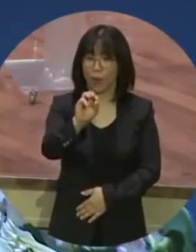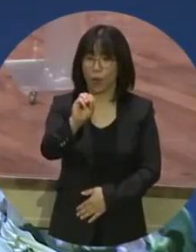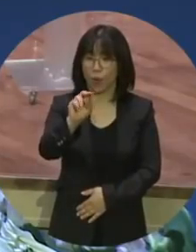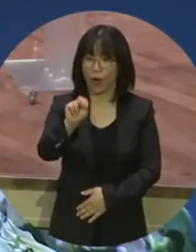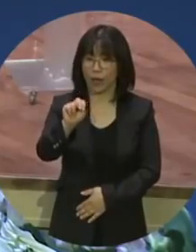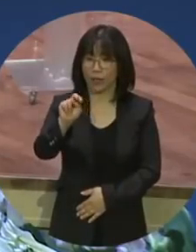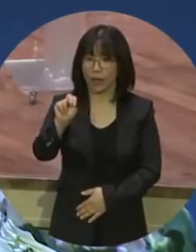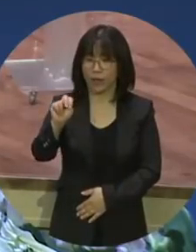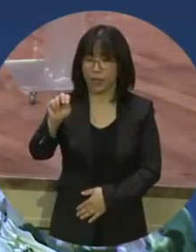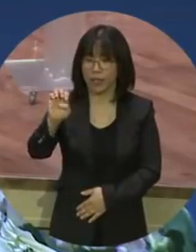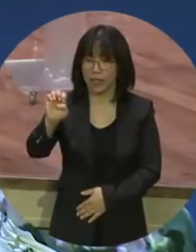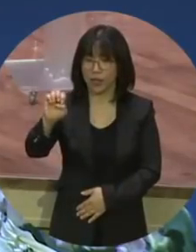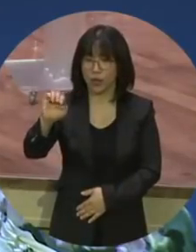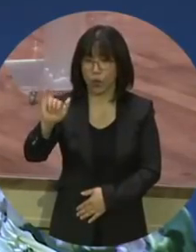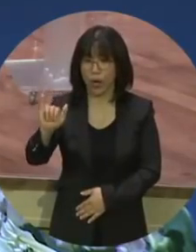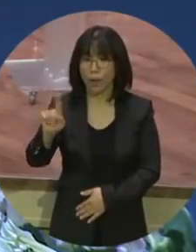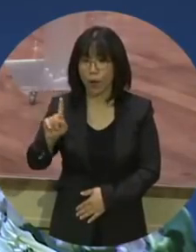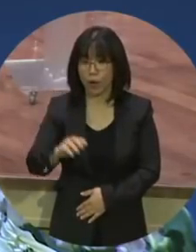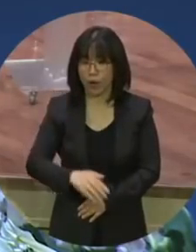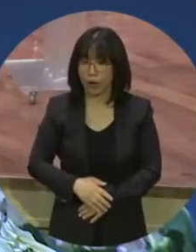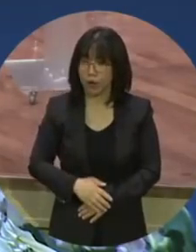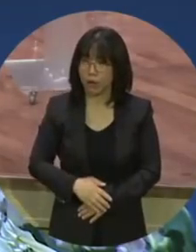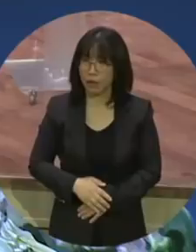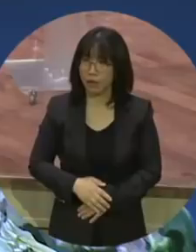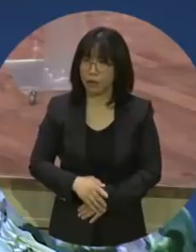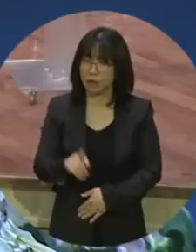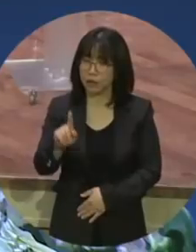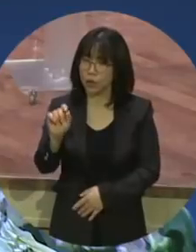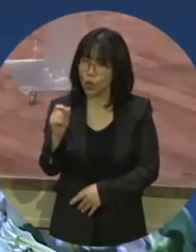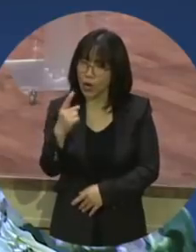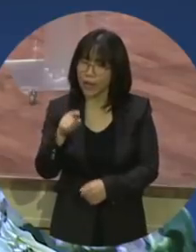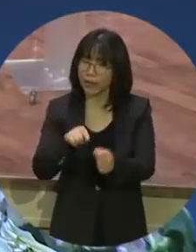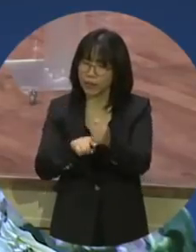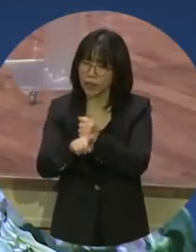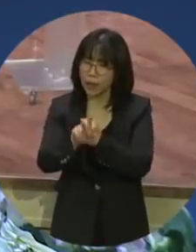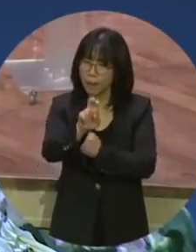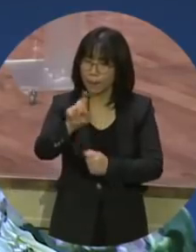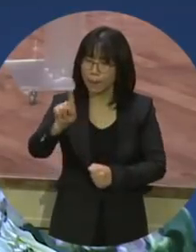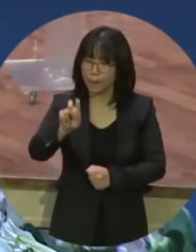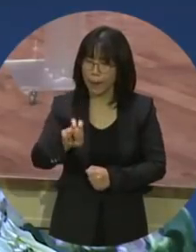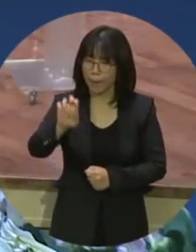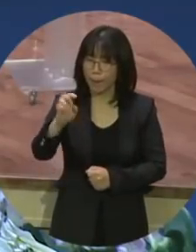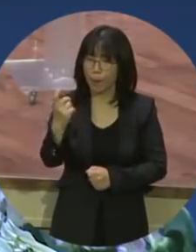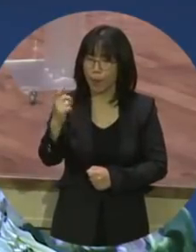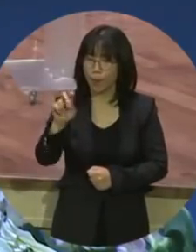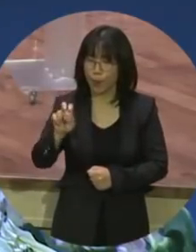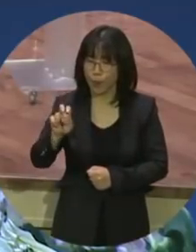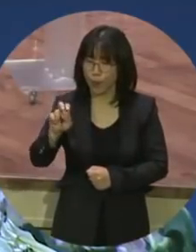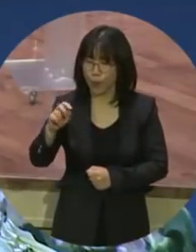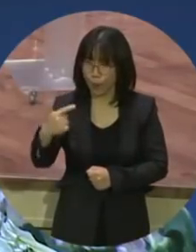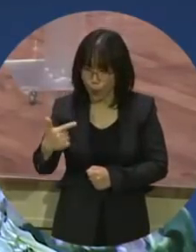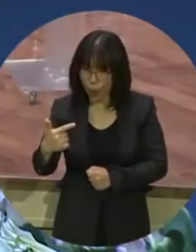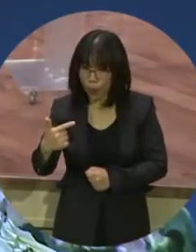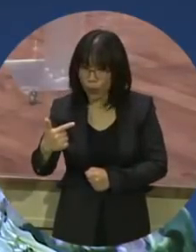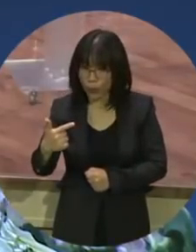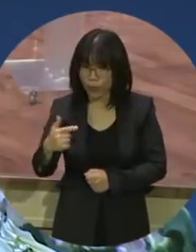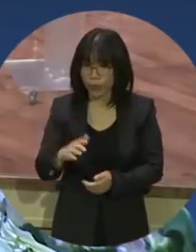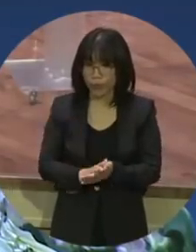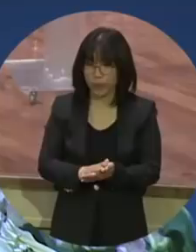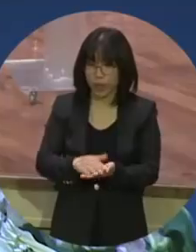이 머니의 어근이 뭐냐면 만몬입니다. 만몬이 뭡니까? 고대 근동지방에 물질과 재물의